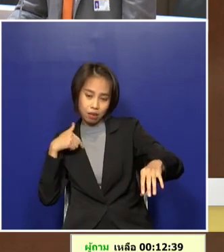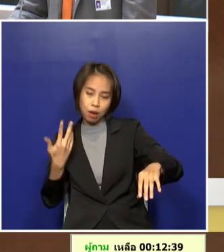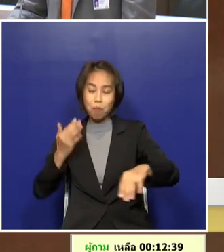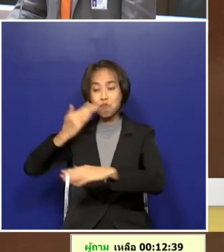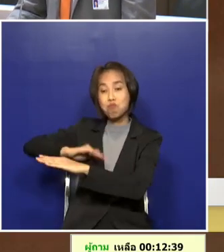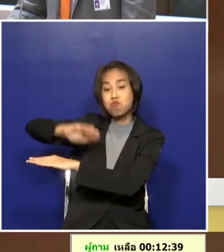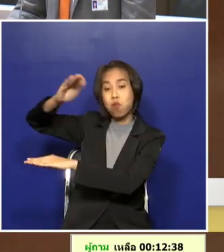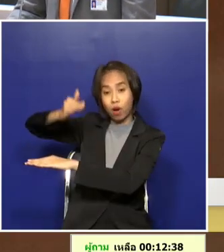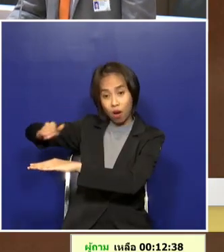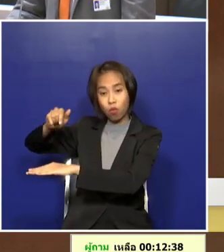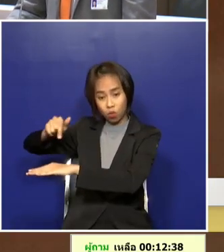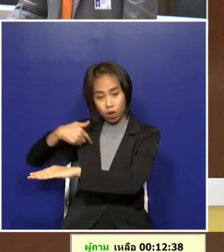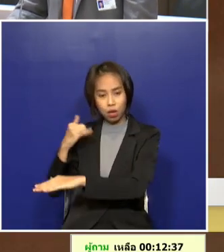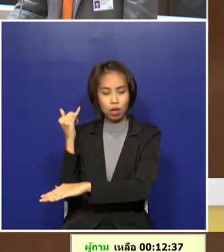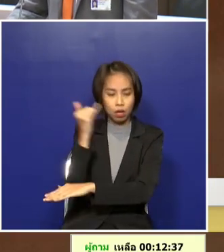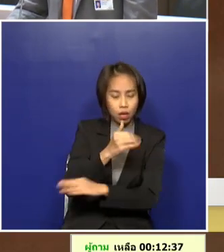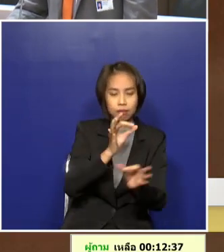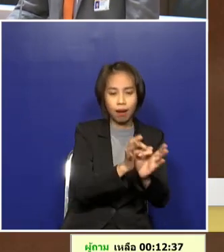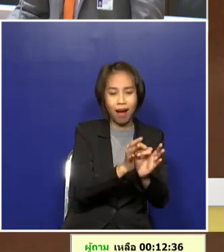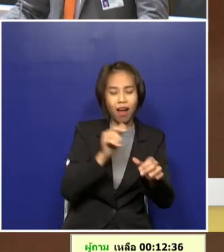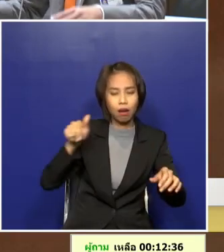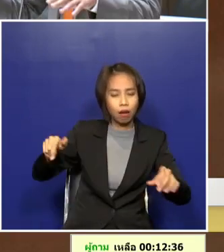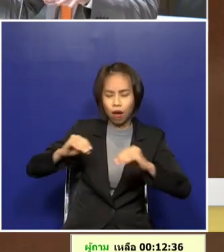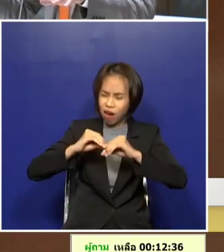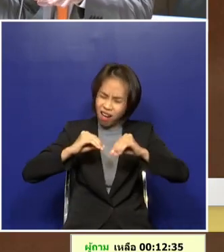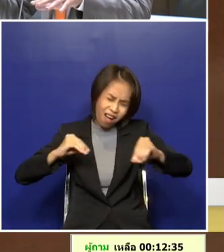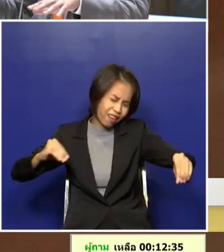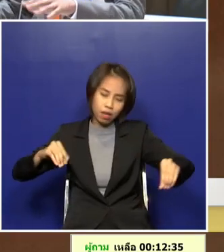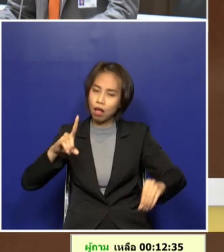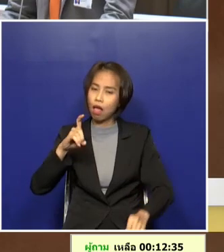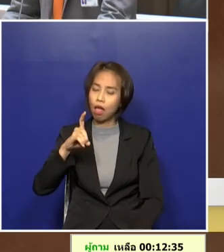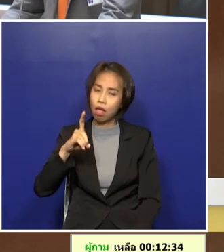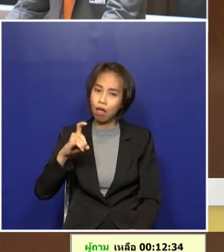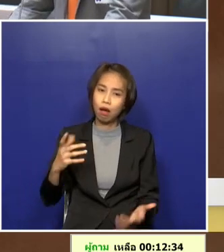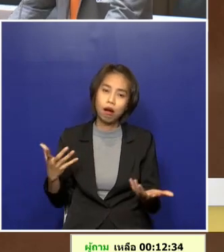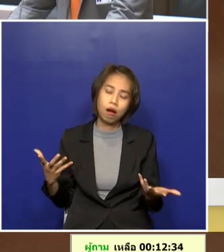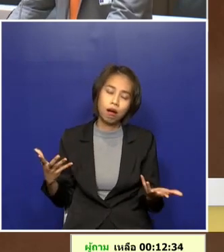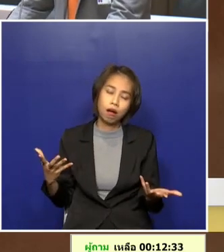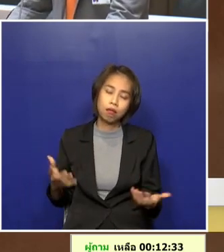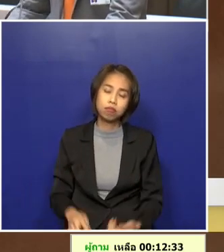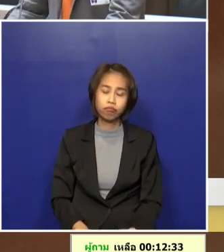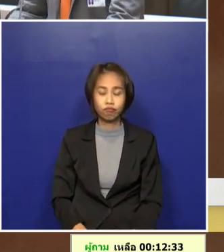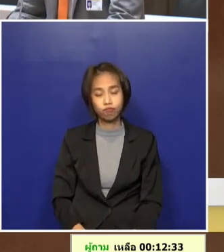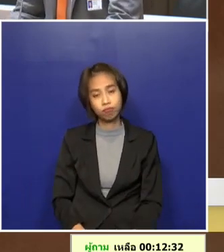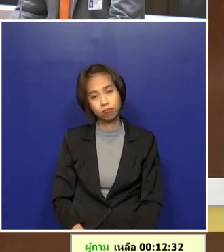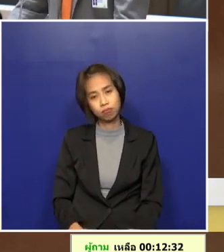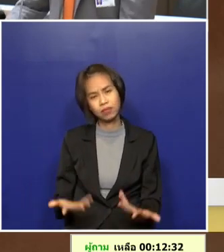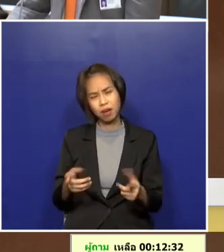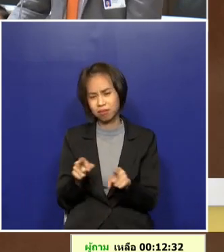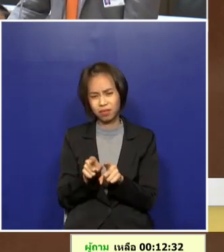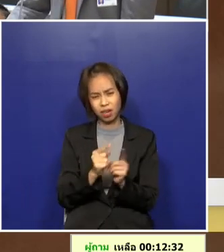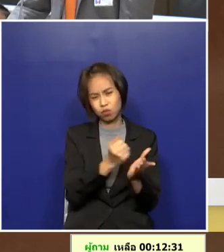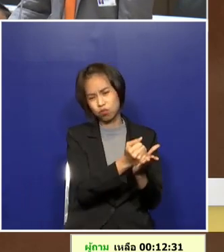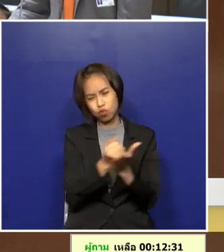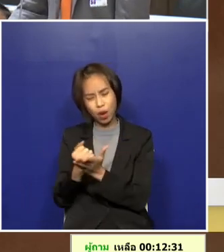อครับอันนี้มันก็ไม่ได้นะครับมันก็ไม่เขาเรียกว่าส่วนได้เสียเนี่ยมันไม่สมดุลกันนะ